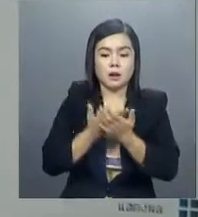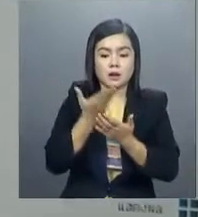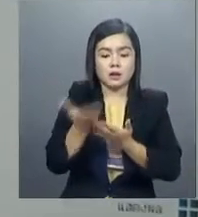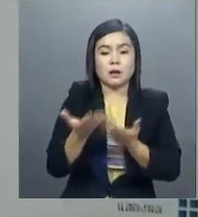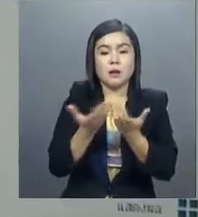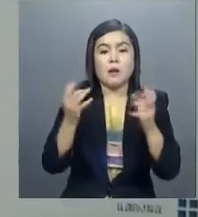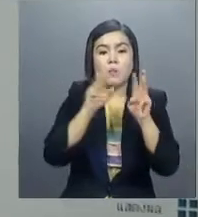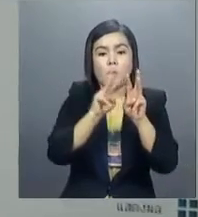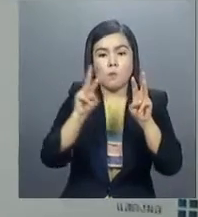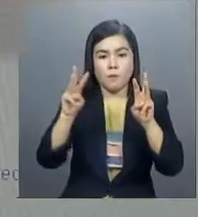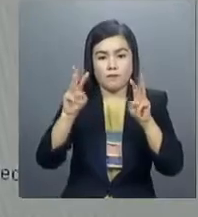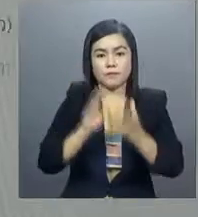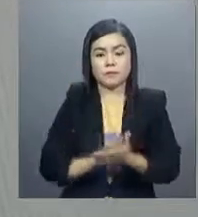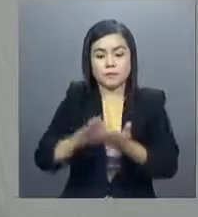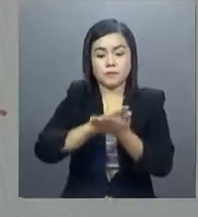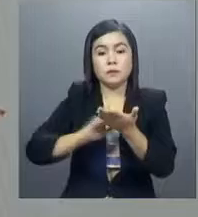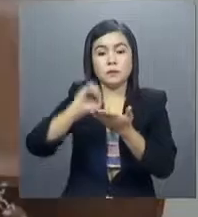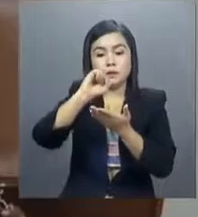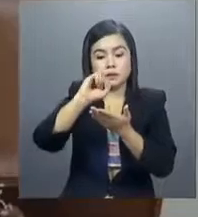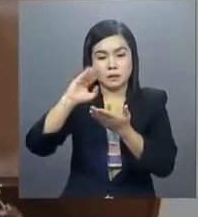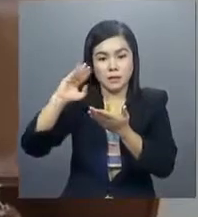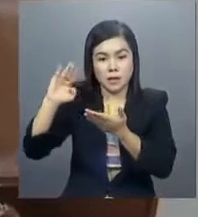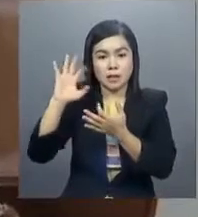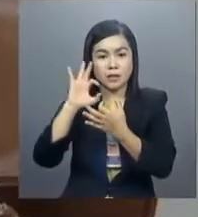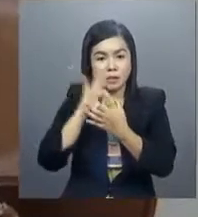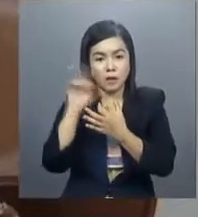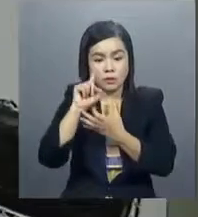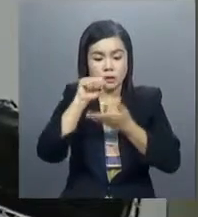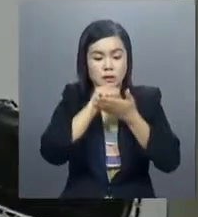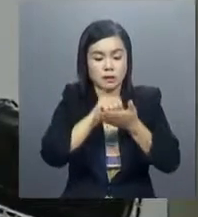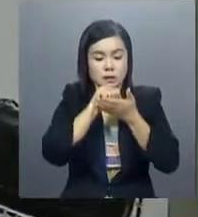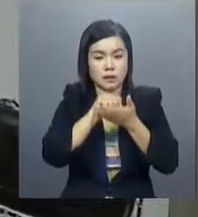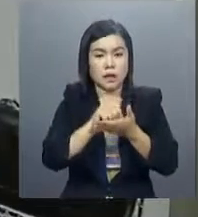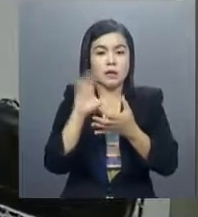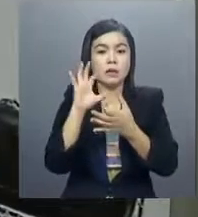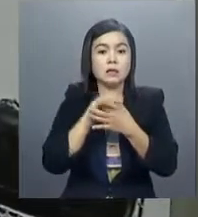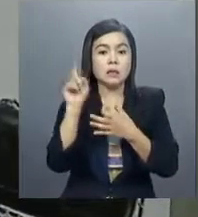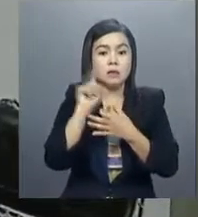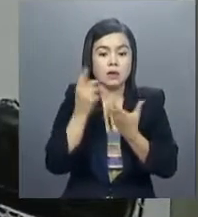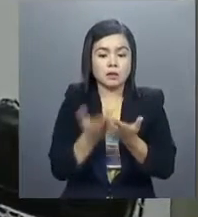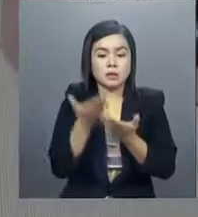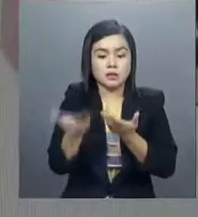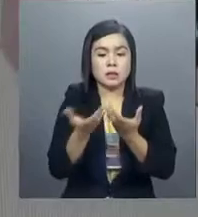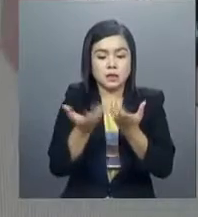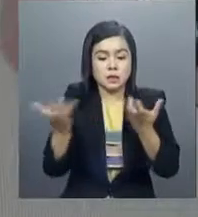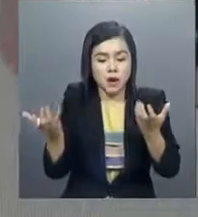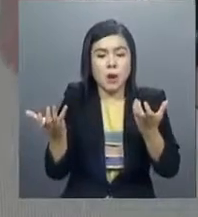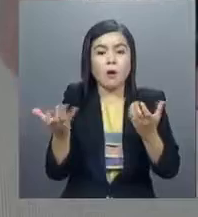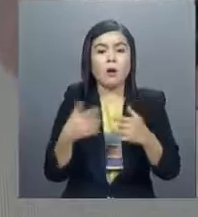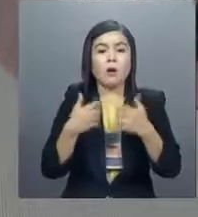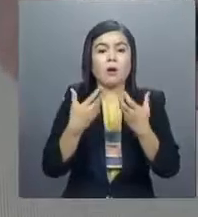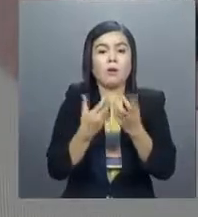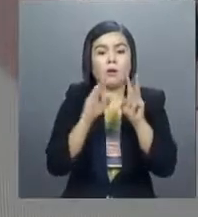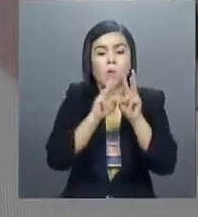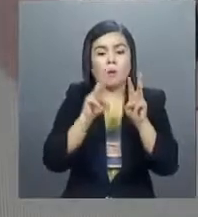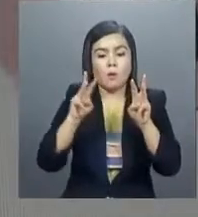การ TSAC สถาบันอนุญาโตตุลาการผู้ให้บริการด้านอนุญาโตตุลาการและการประนอมข้อพิพาทในทางแพ่งและ